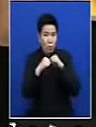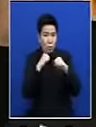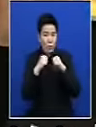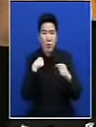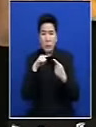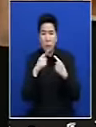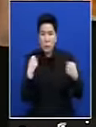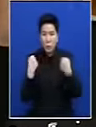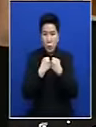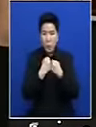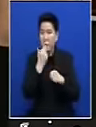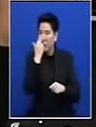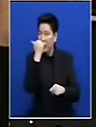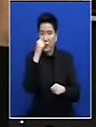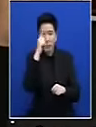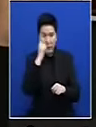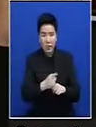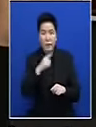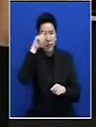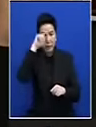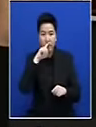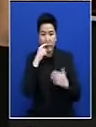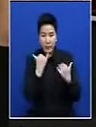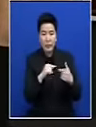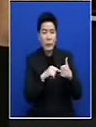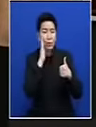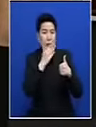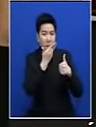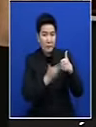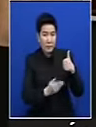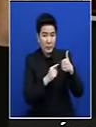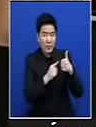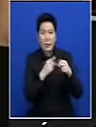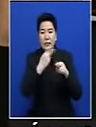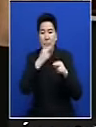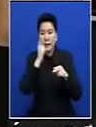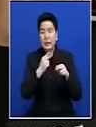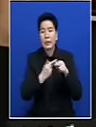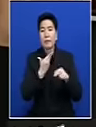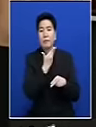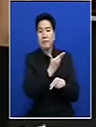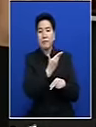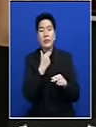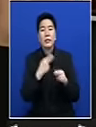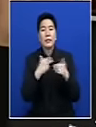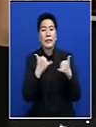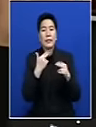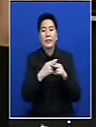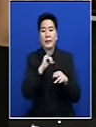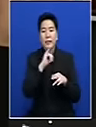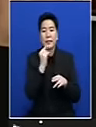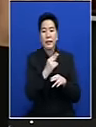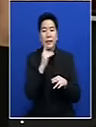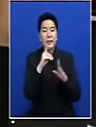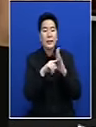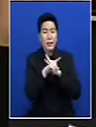ที่น่าจะชกกันได้สนุกแน่นอนในสุดสัปดาห์นี้ครับสำหรับเจ้ายอดวันดีนั้นชื่อจริงชื่อว่ากิติศักดิ์ปุกสารครับชื่อเล่นชื่อว่าไทย